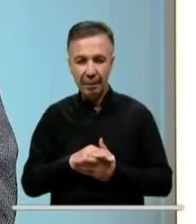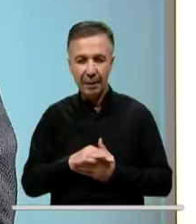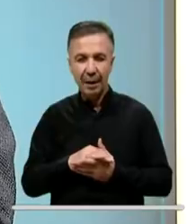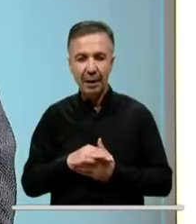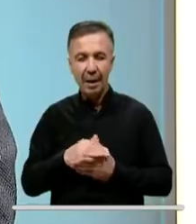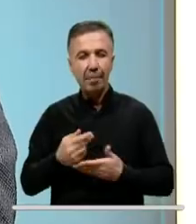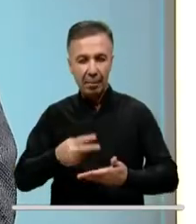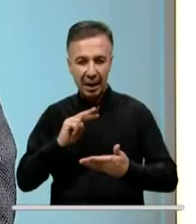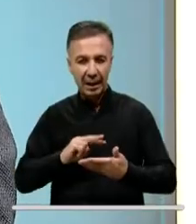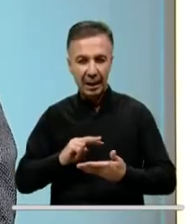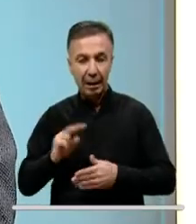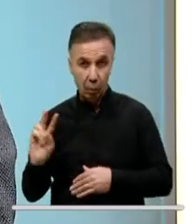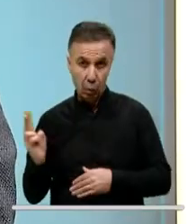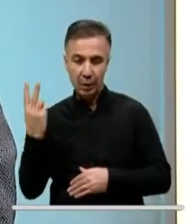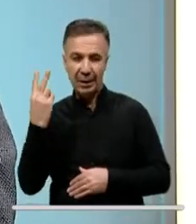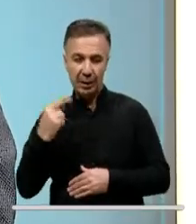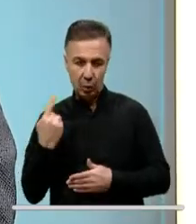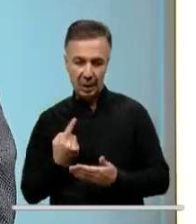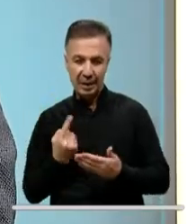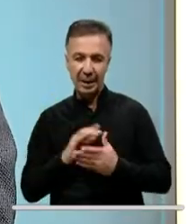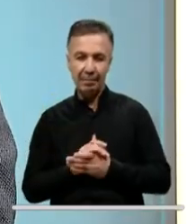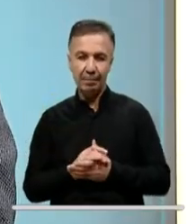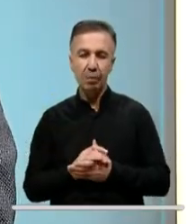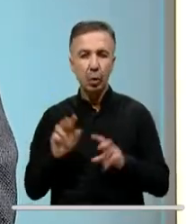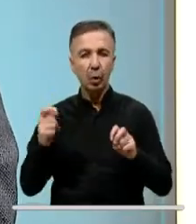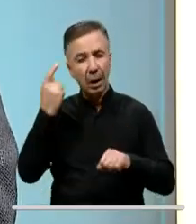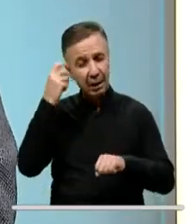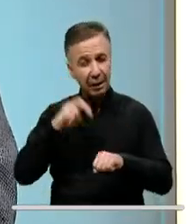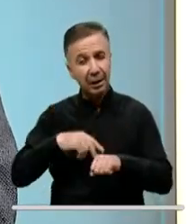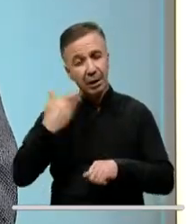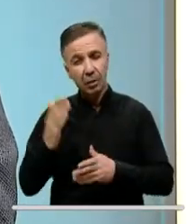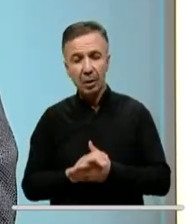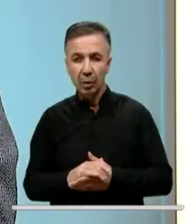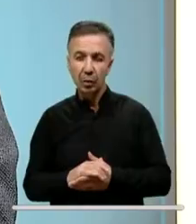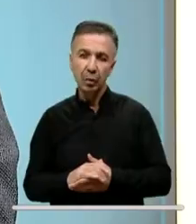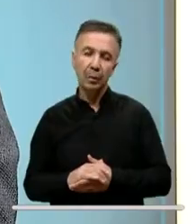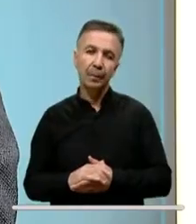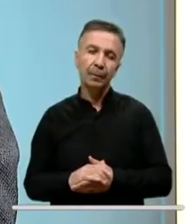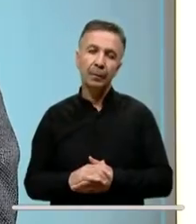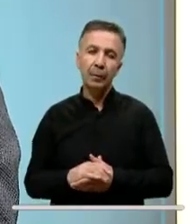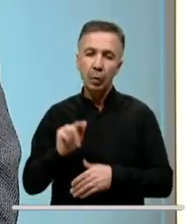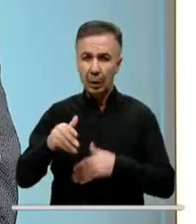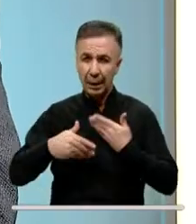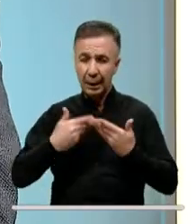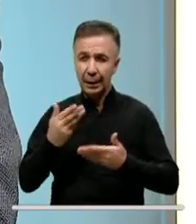Bu önemli hususu hatırlattıktan sonra şunu ifade edelim.